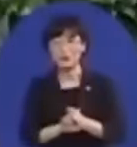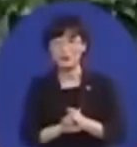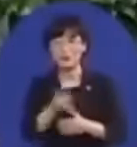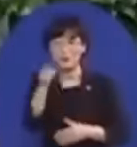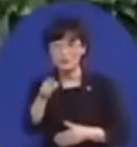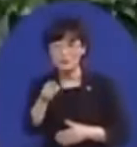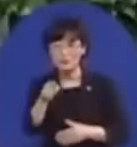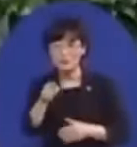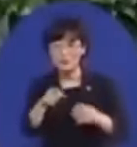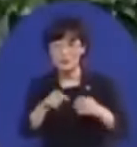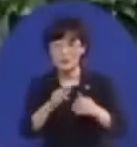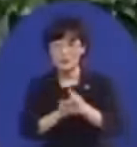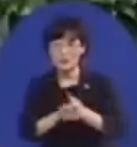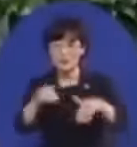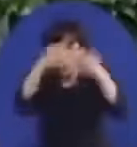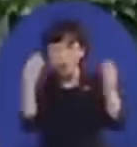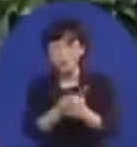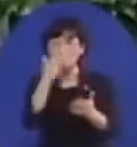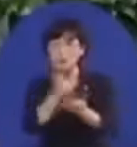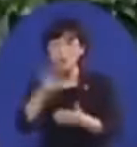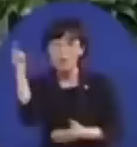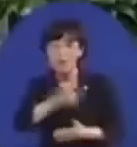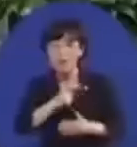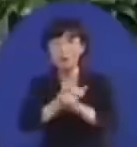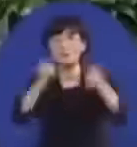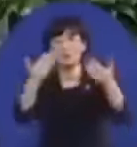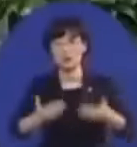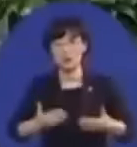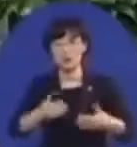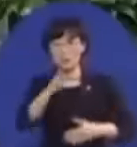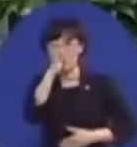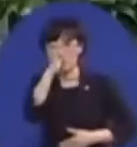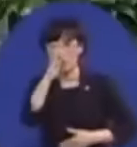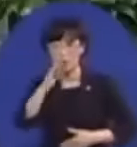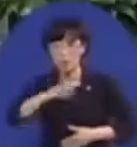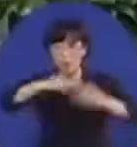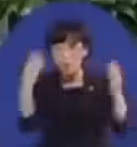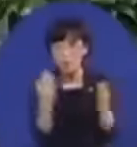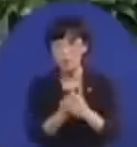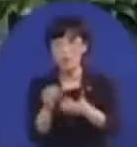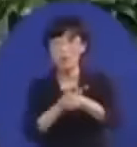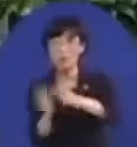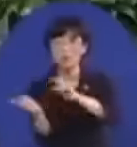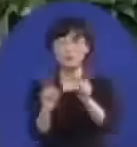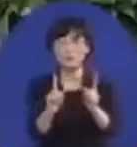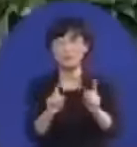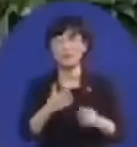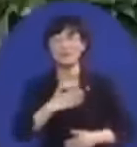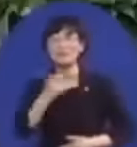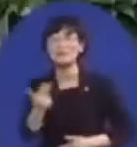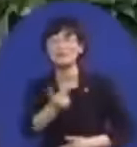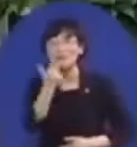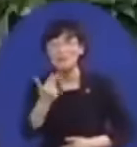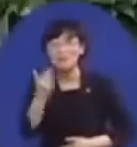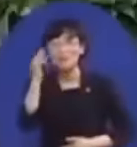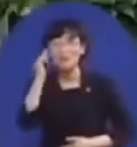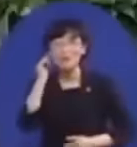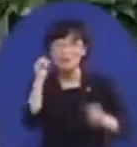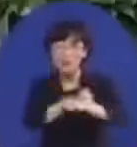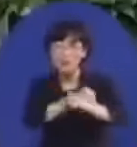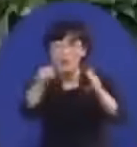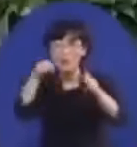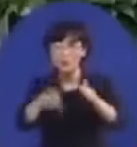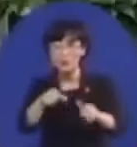그가 내 모든 죄악을 사하시며 내 병을 모든 병을 고치시며 내 생명을 파멸해서